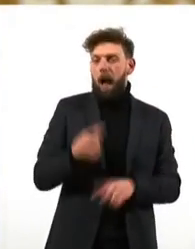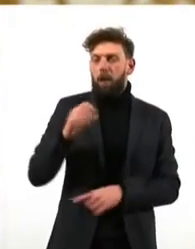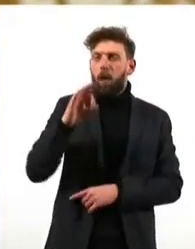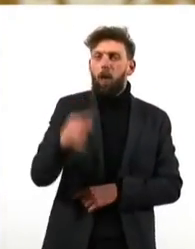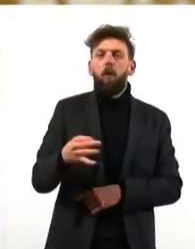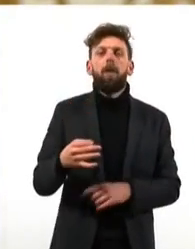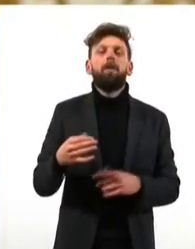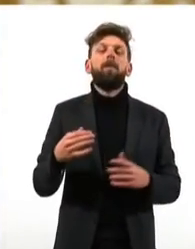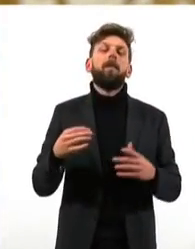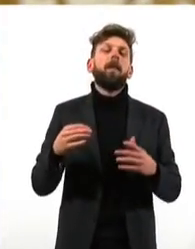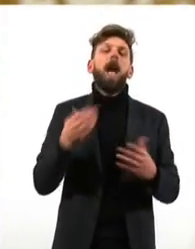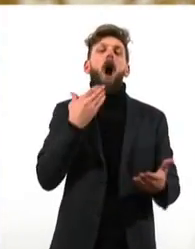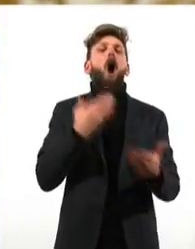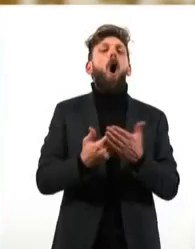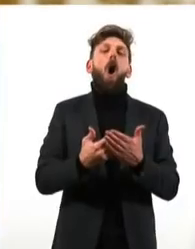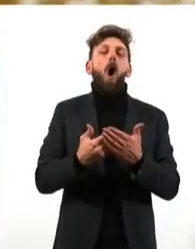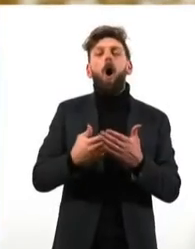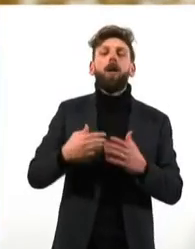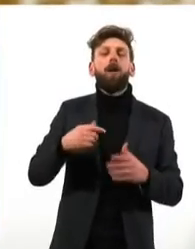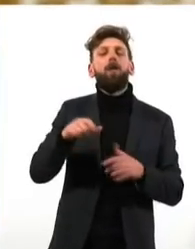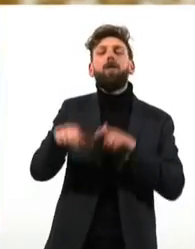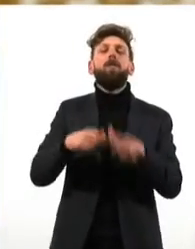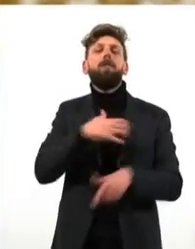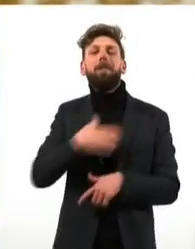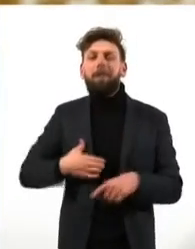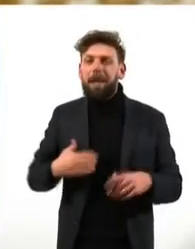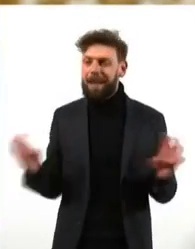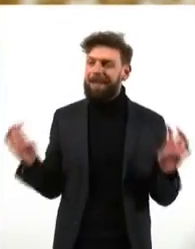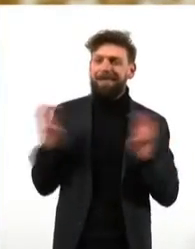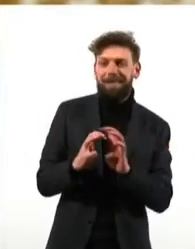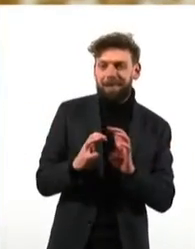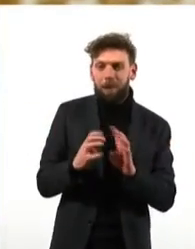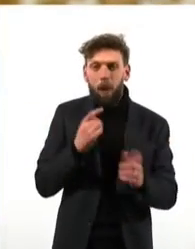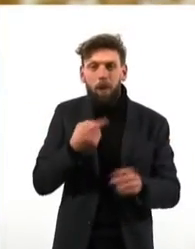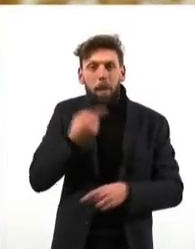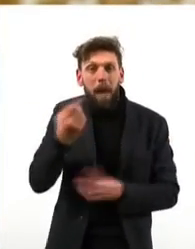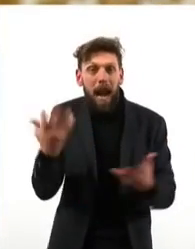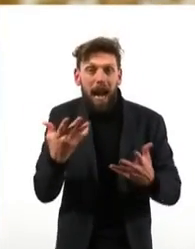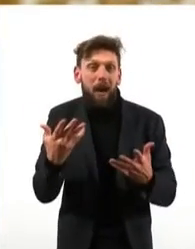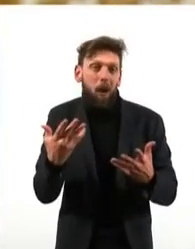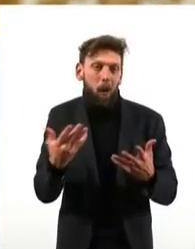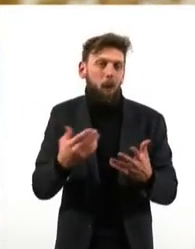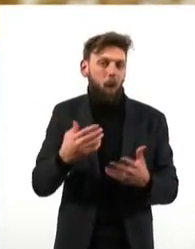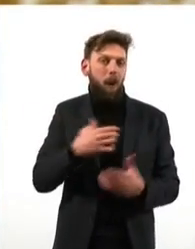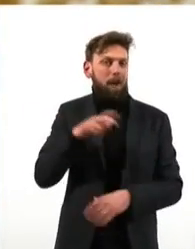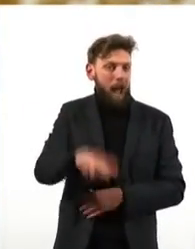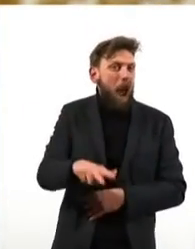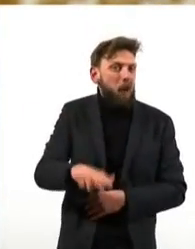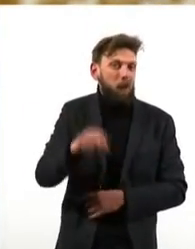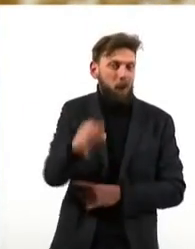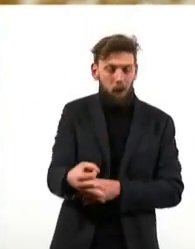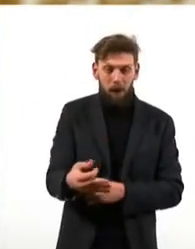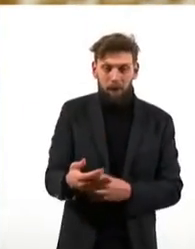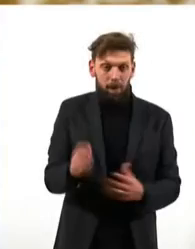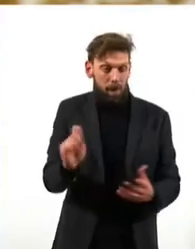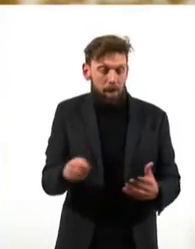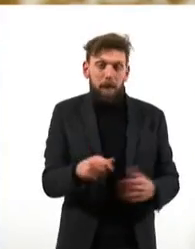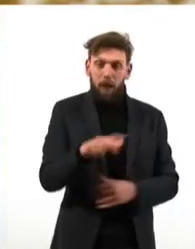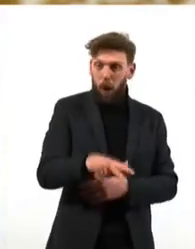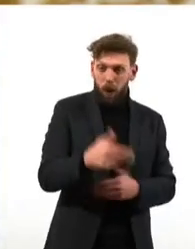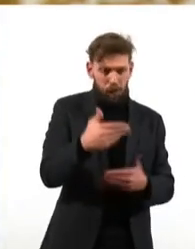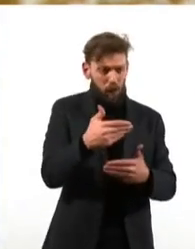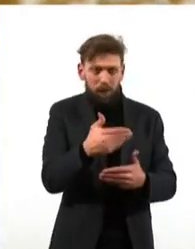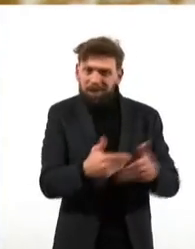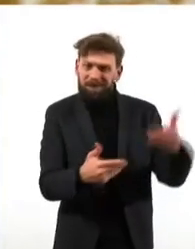des élus locaux aujourd'hui sont liés à la question du logement. Et vous avez raison, il faut construire plus là où on a besoin de plus de